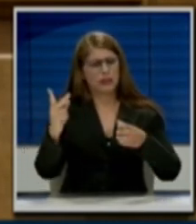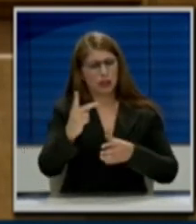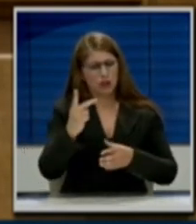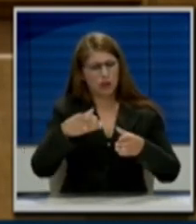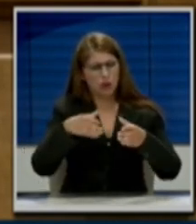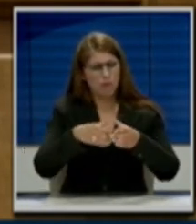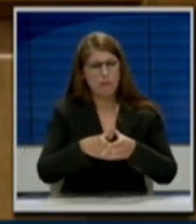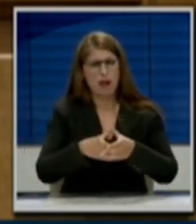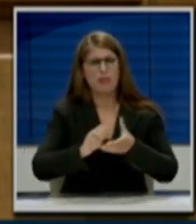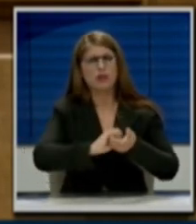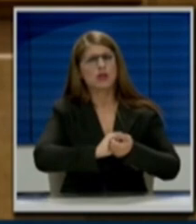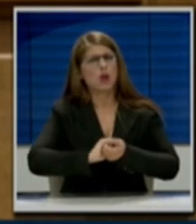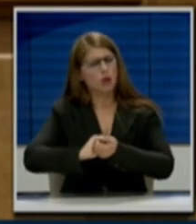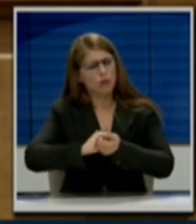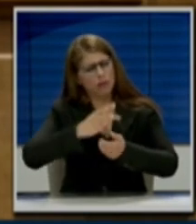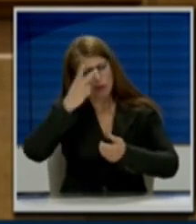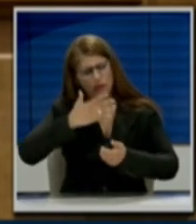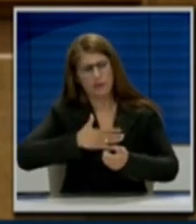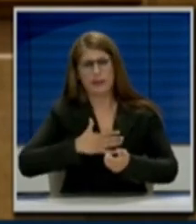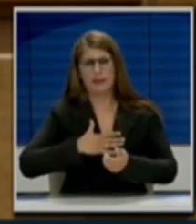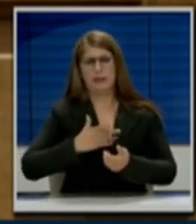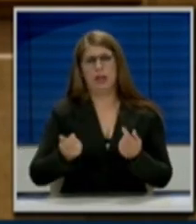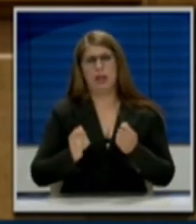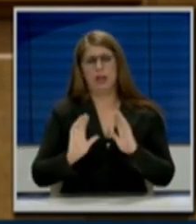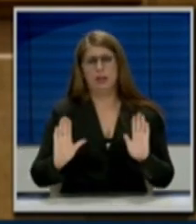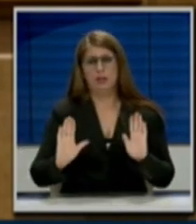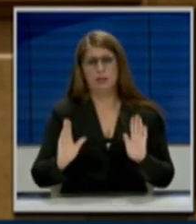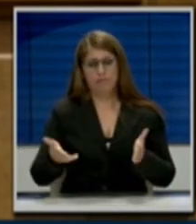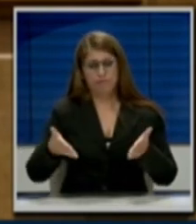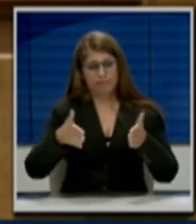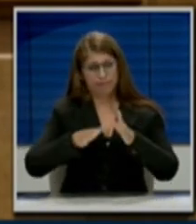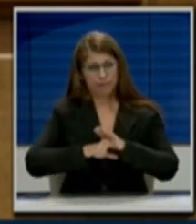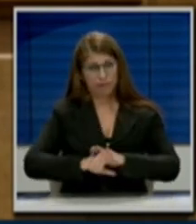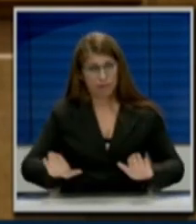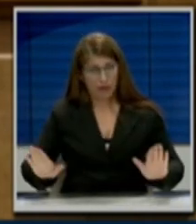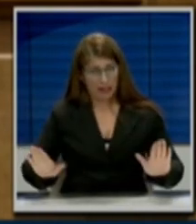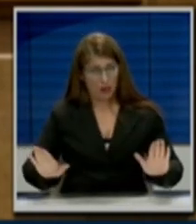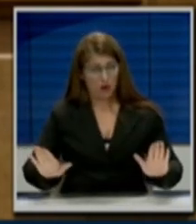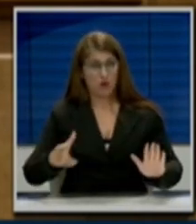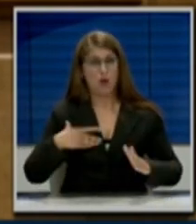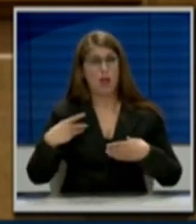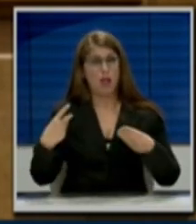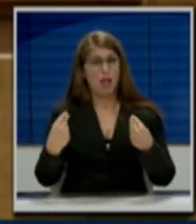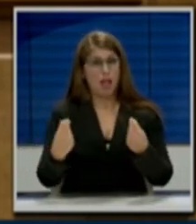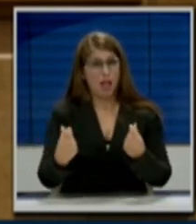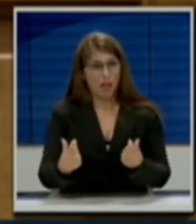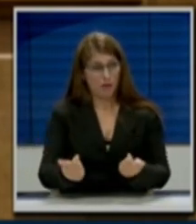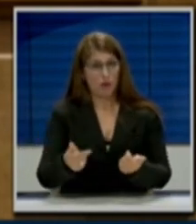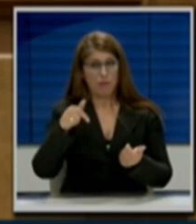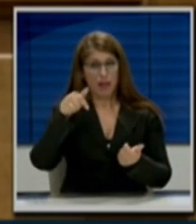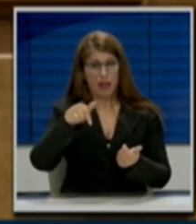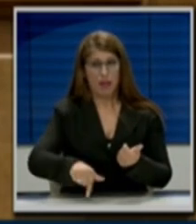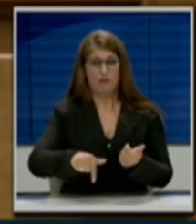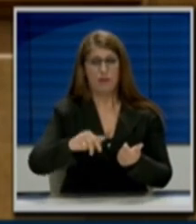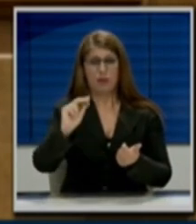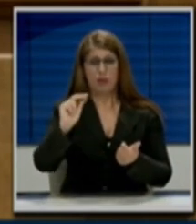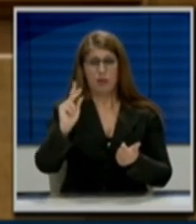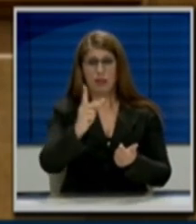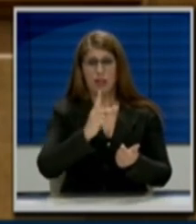κάθε συλλογικότητας. Κλείνω λοιπόν με την ευχή ότι και σε αυτήν